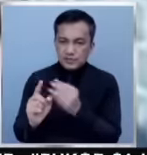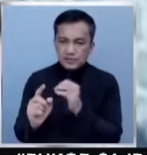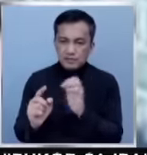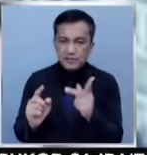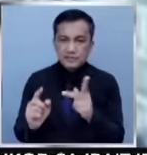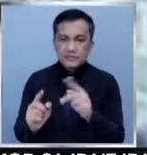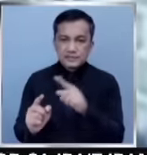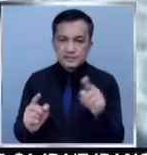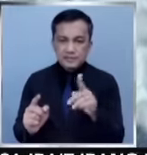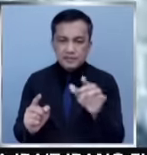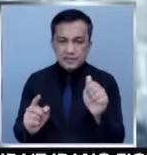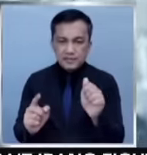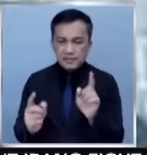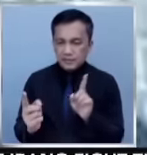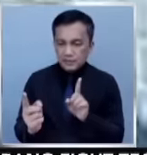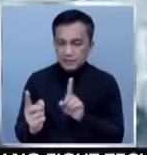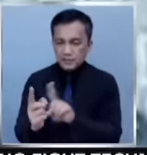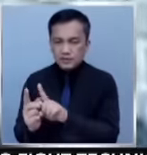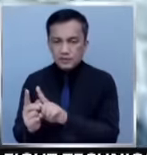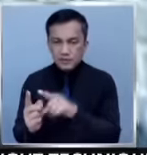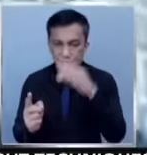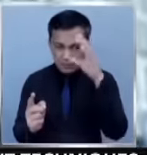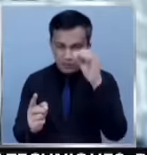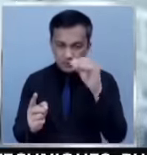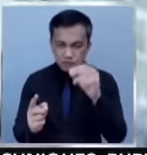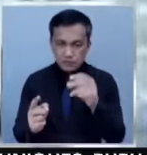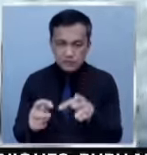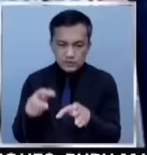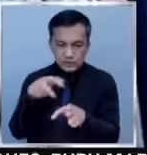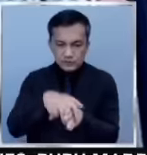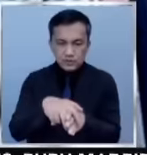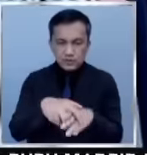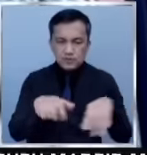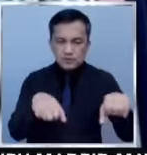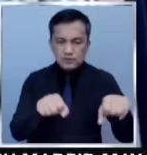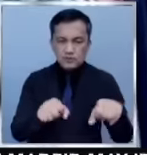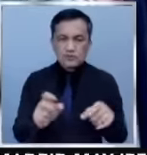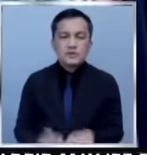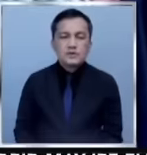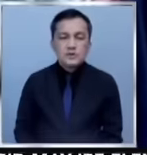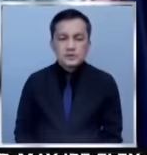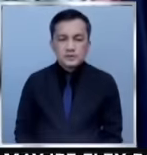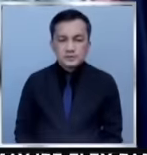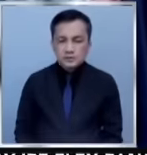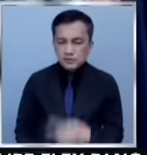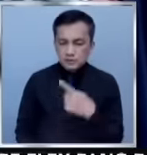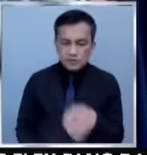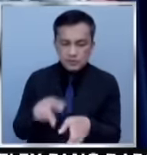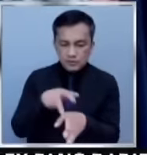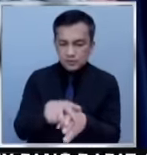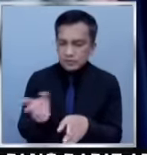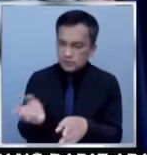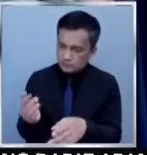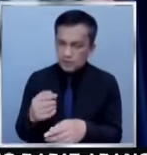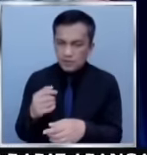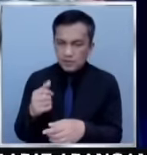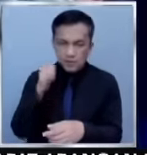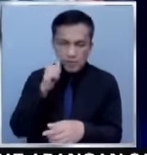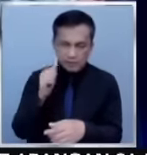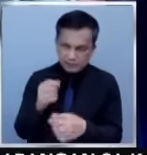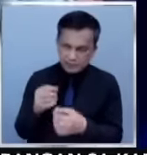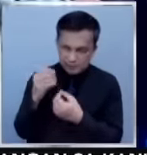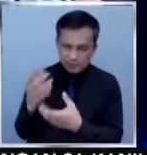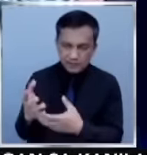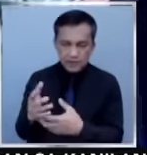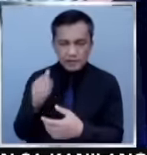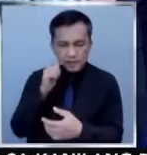Nang lapitan umuno siya ng isang lalaking sakay ng motorsiklo. Inalok daw siya nito ng babae na ayon kay Zapata